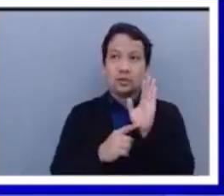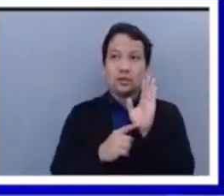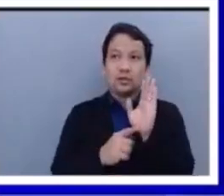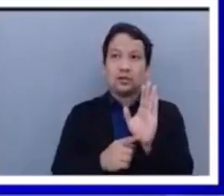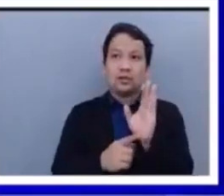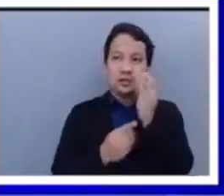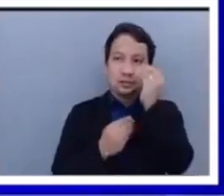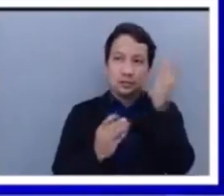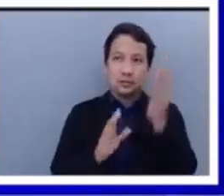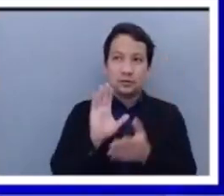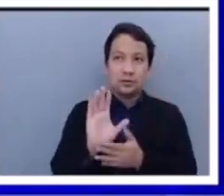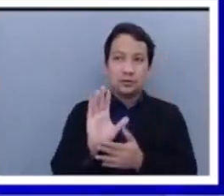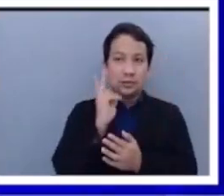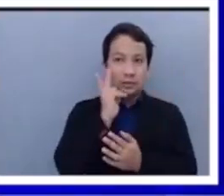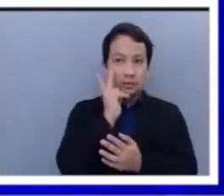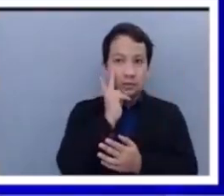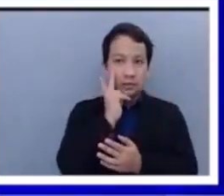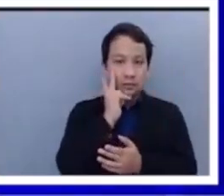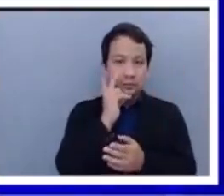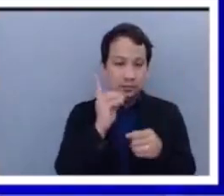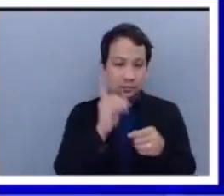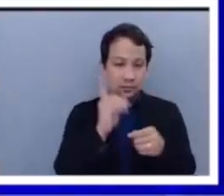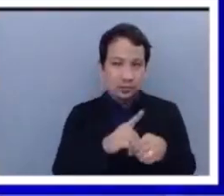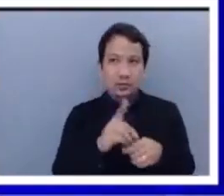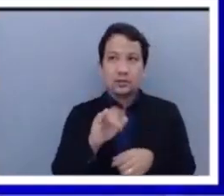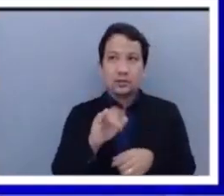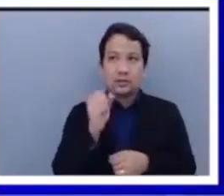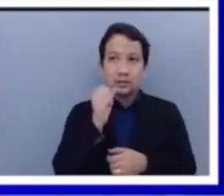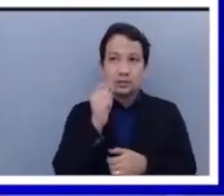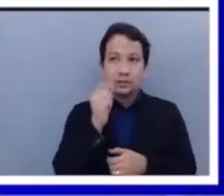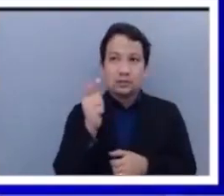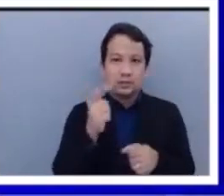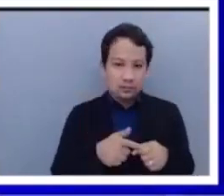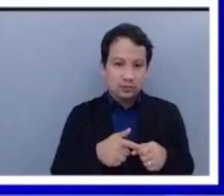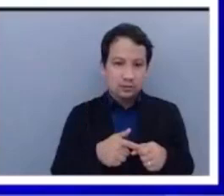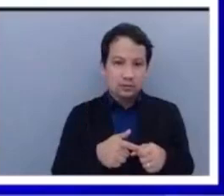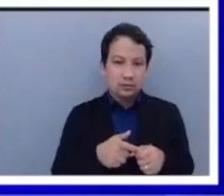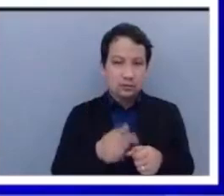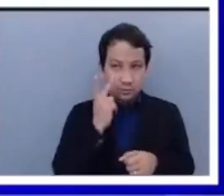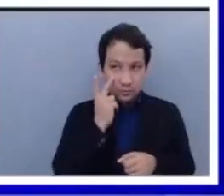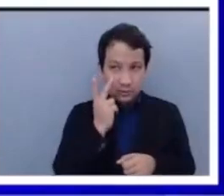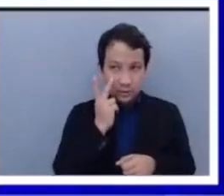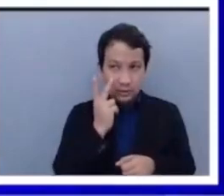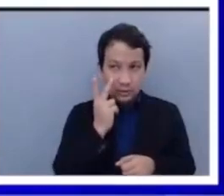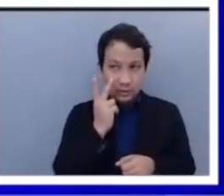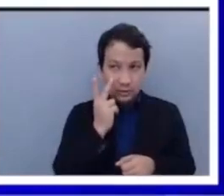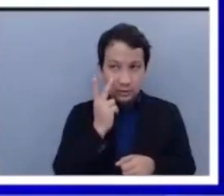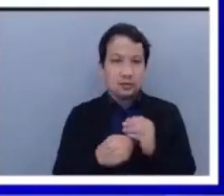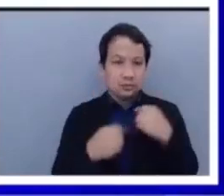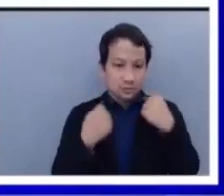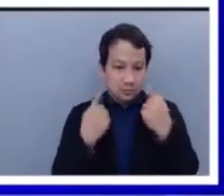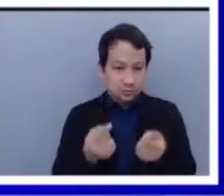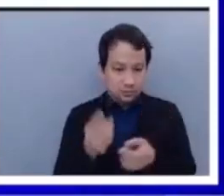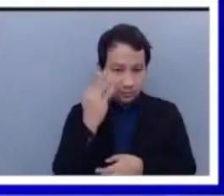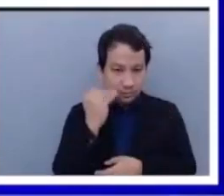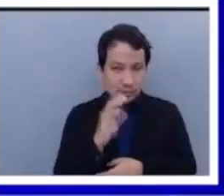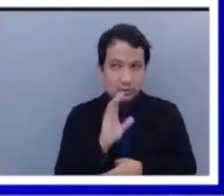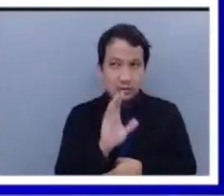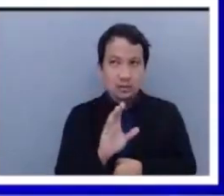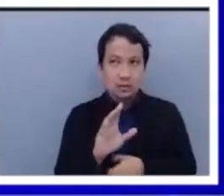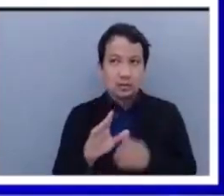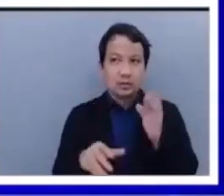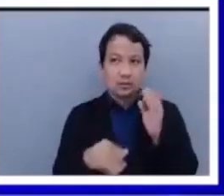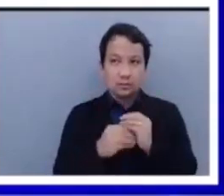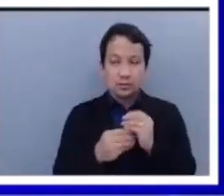ng diesel. So possibly na, and ito nakikita natin, no, in the past na pwedeng naapektuhan yung kanilang